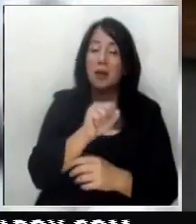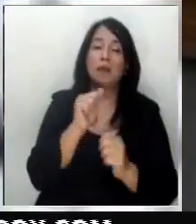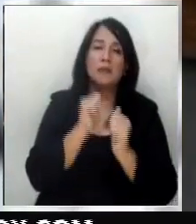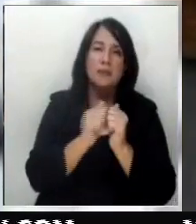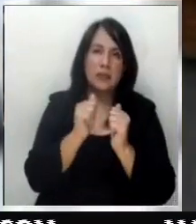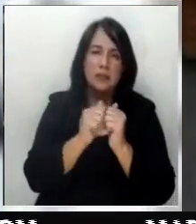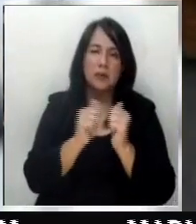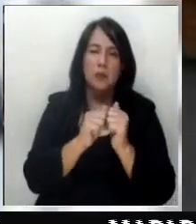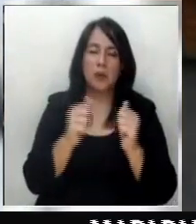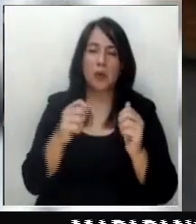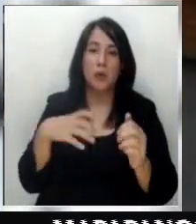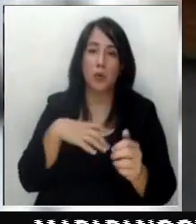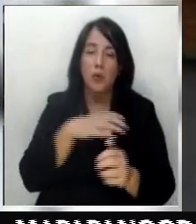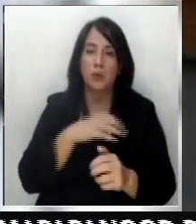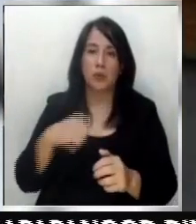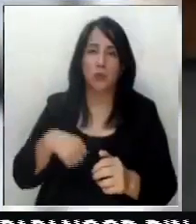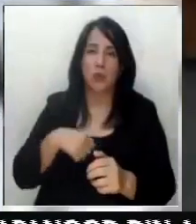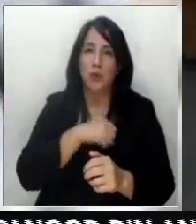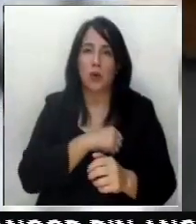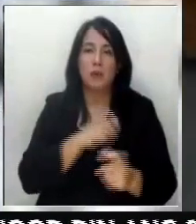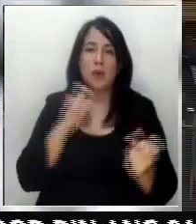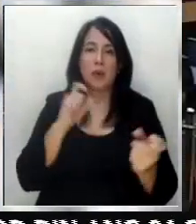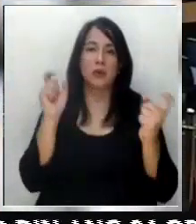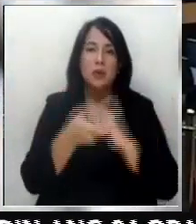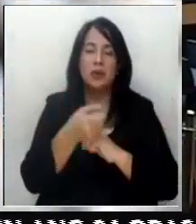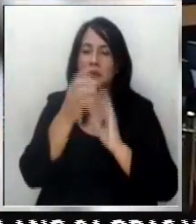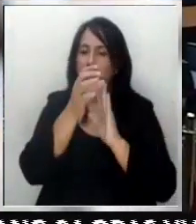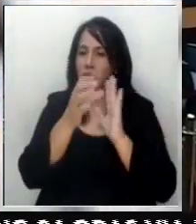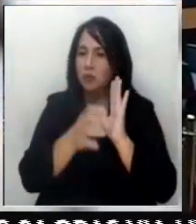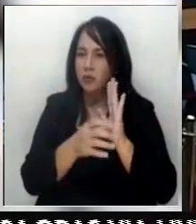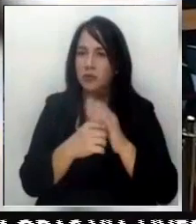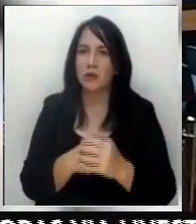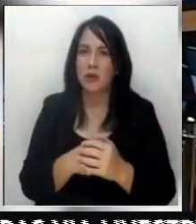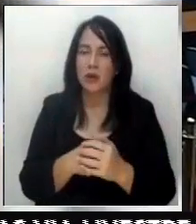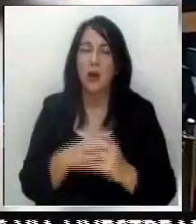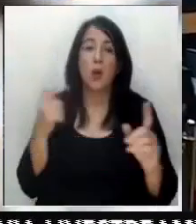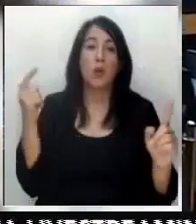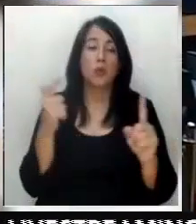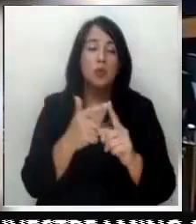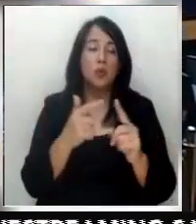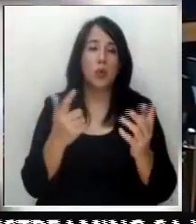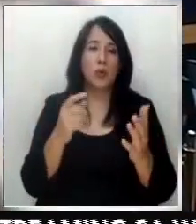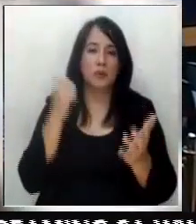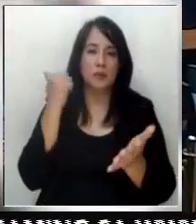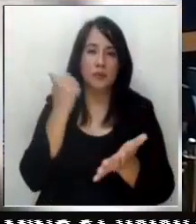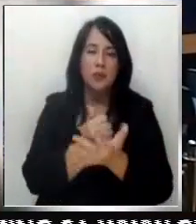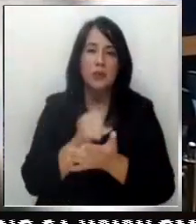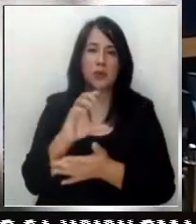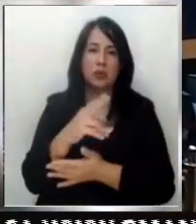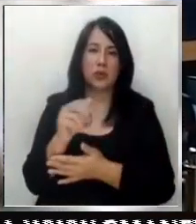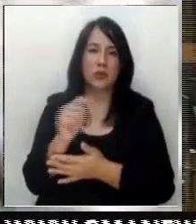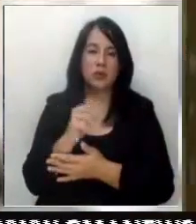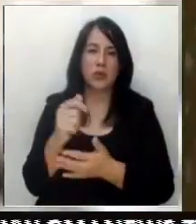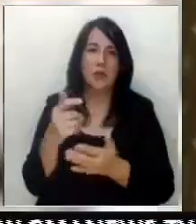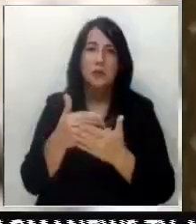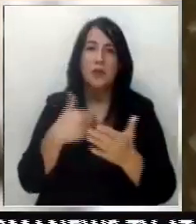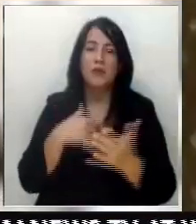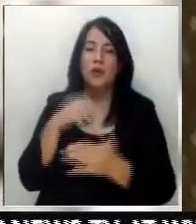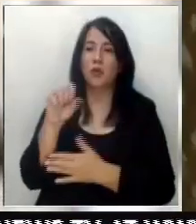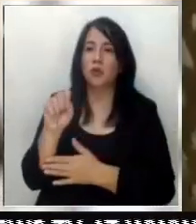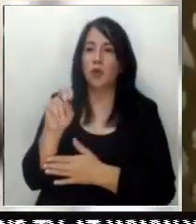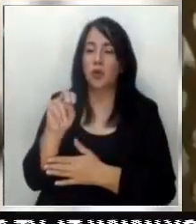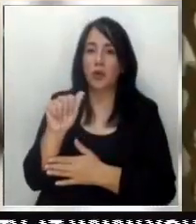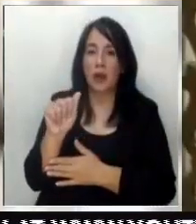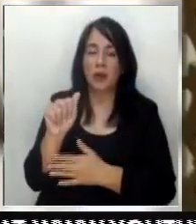kongresista at senador ang magbabago sa Saligang Batas. Target daw nilang maipasa ang tsa-tsa bago ang State of the Nation address ng